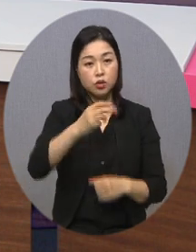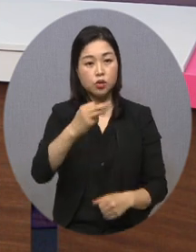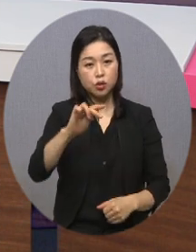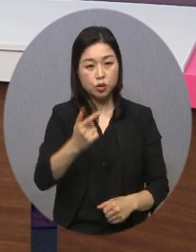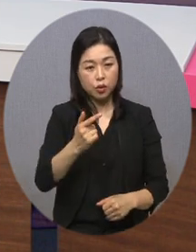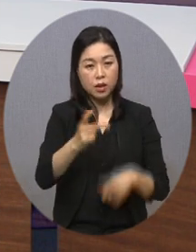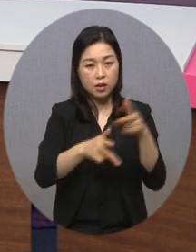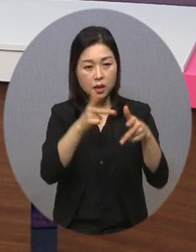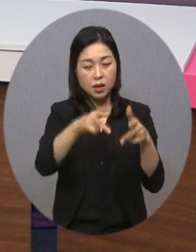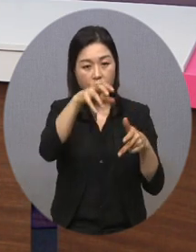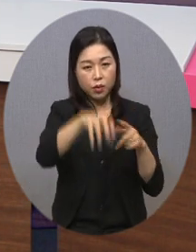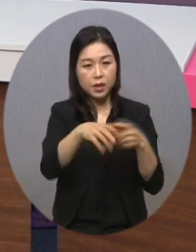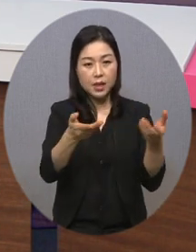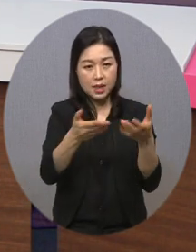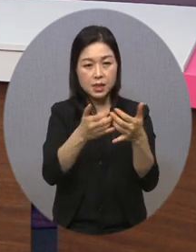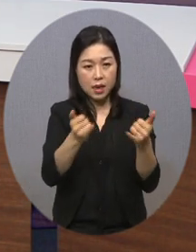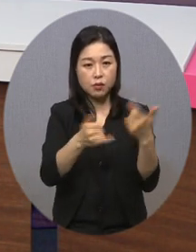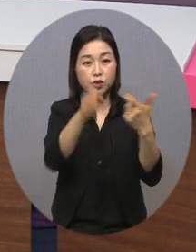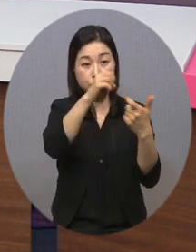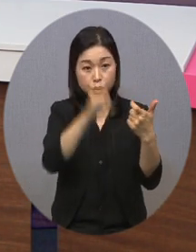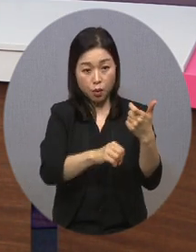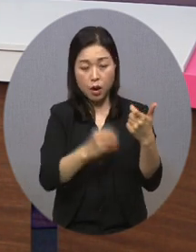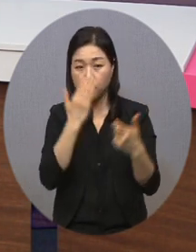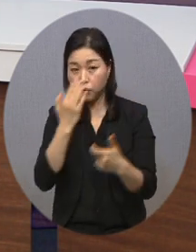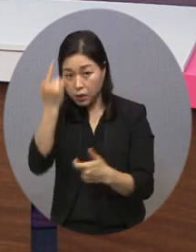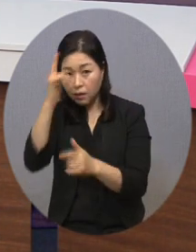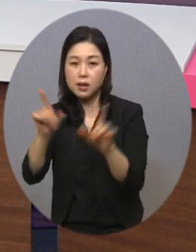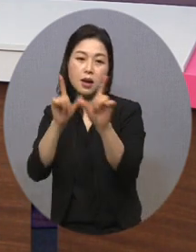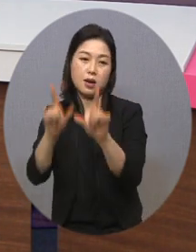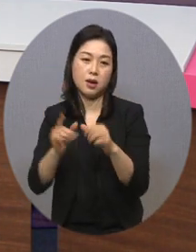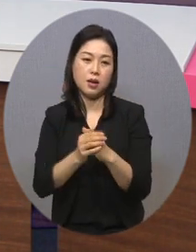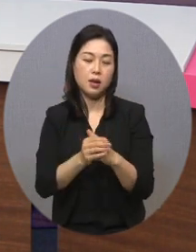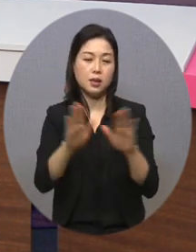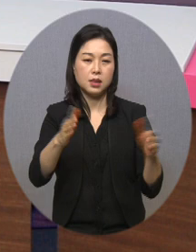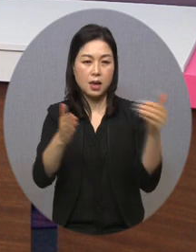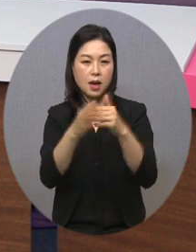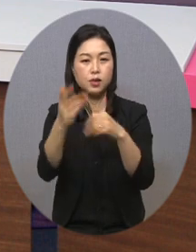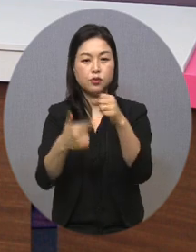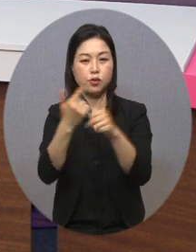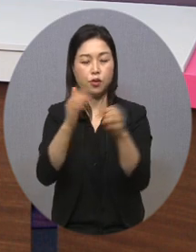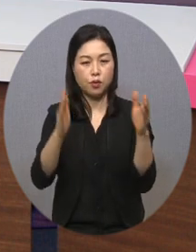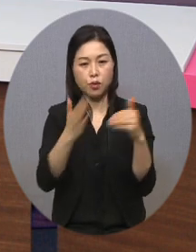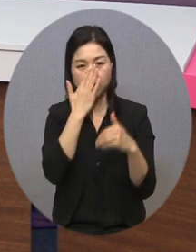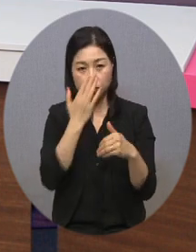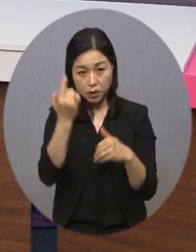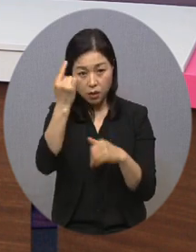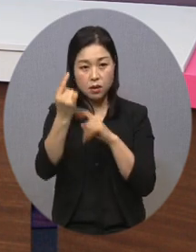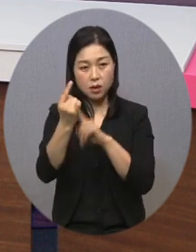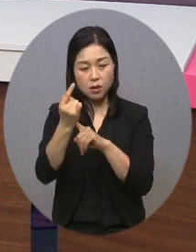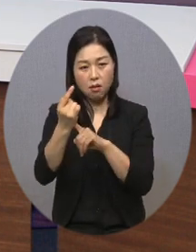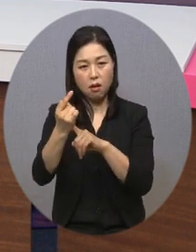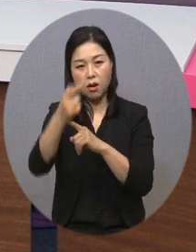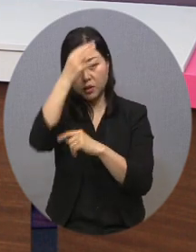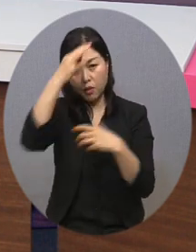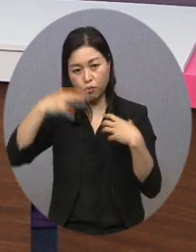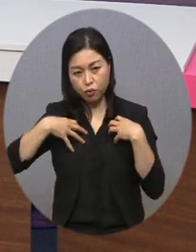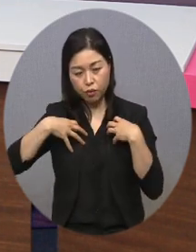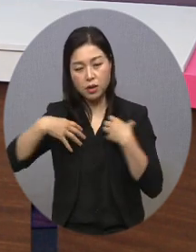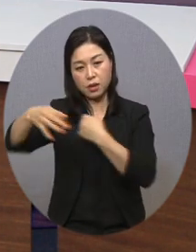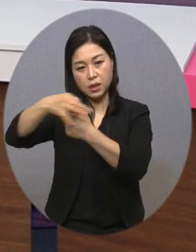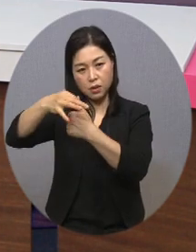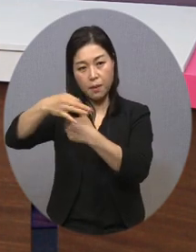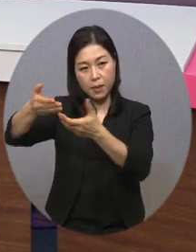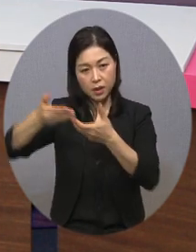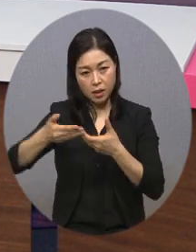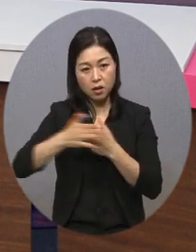근로자의 60%가 순천에 살고 있습니다. 지금까지 6년 동안 순천시에서 국비 지원을 받아가지고